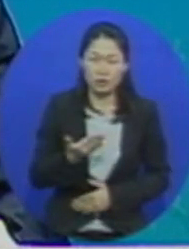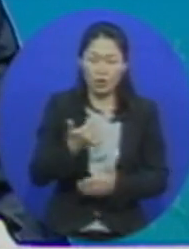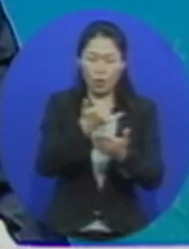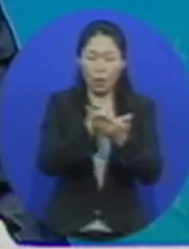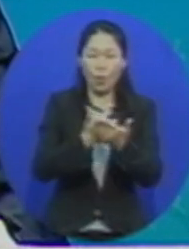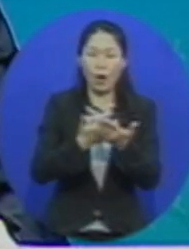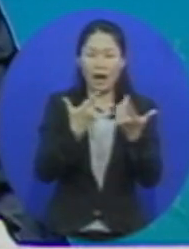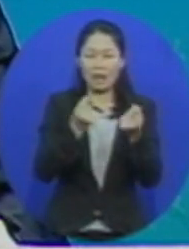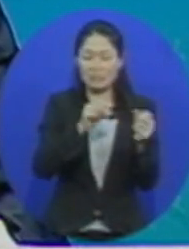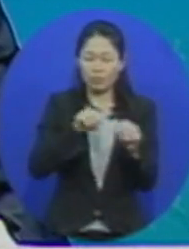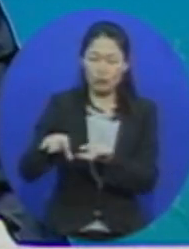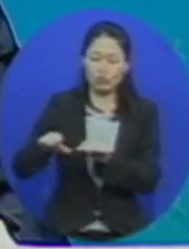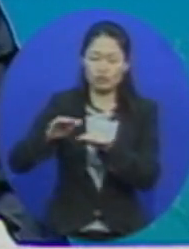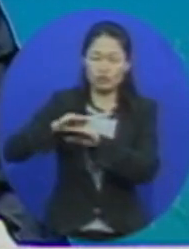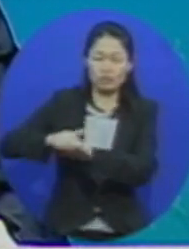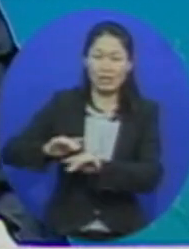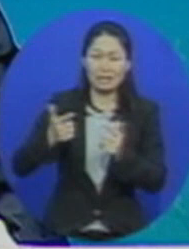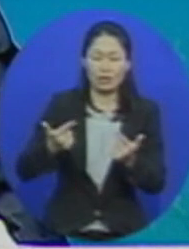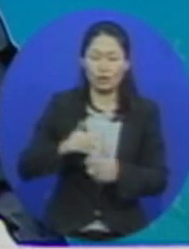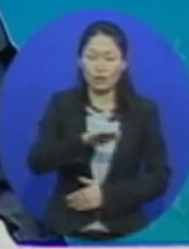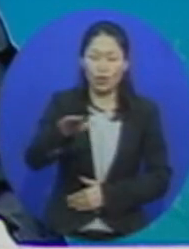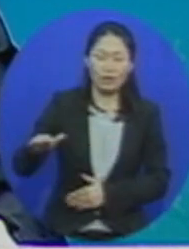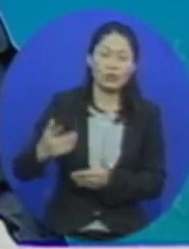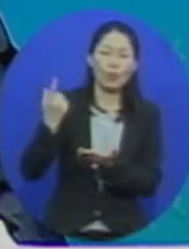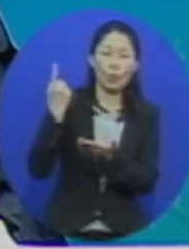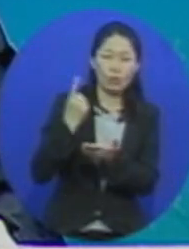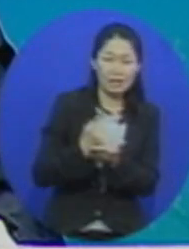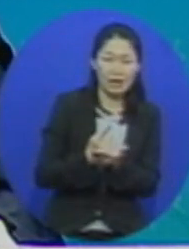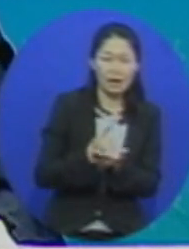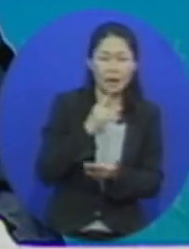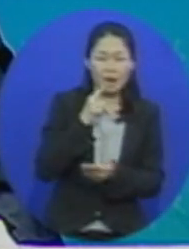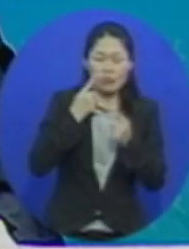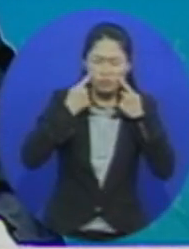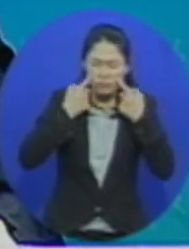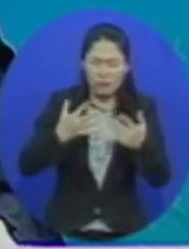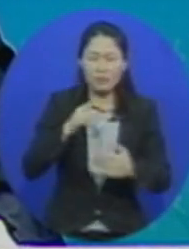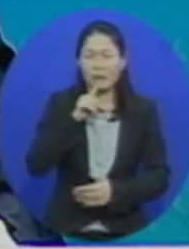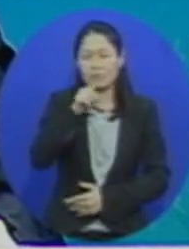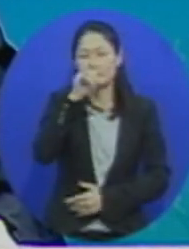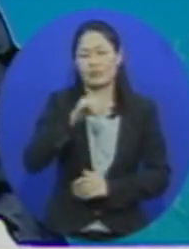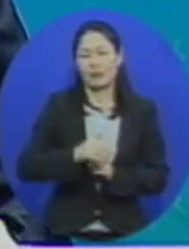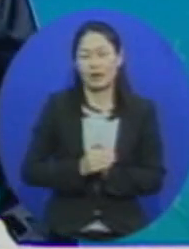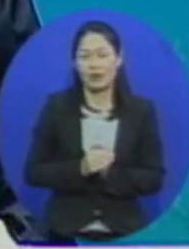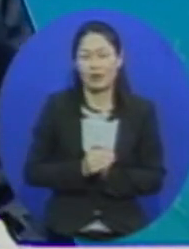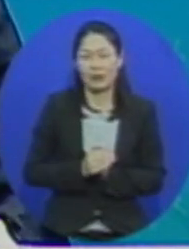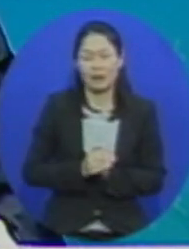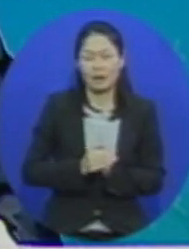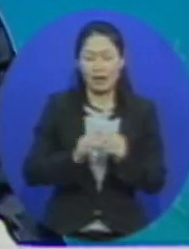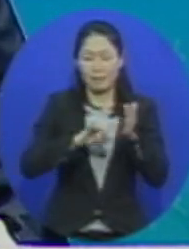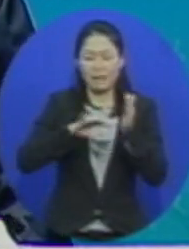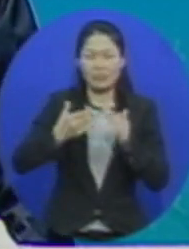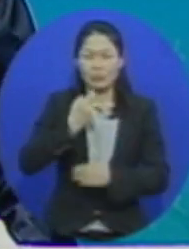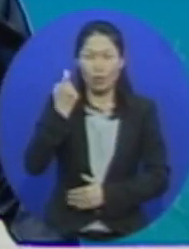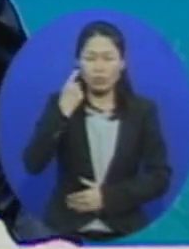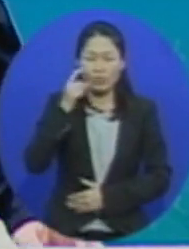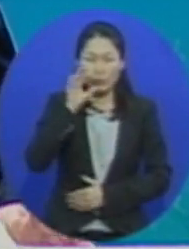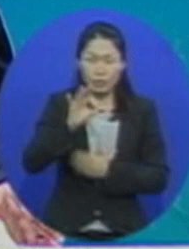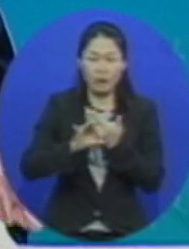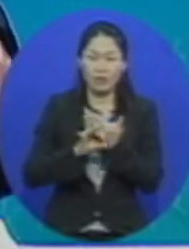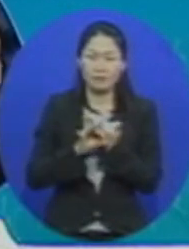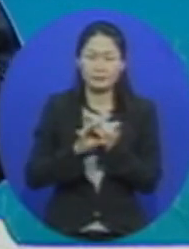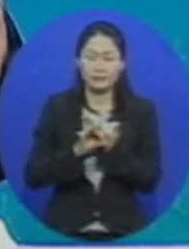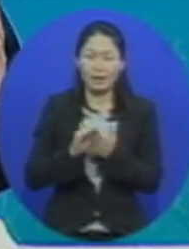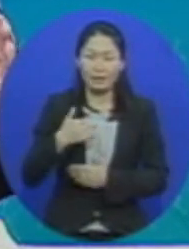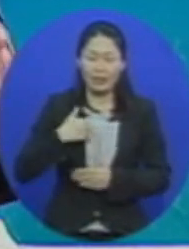같이 버려두지 아니하고 너희에게로 오리라 분명히 그렇게 말씀하셨어요 마태복음 28장 20절에